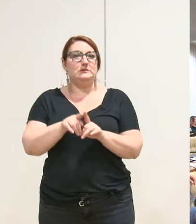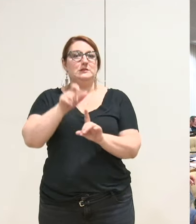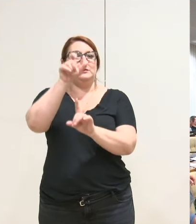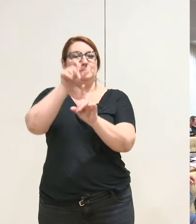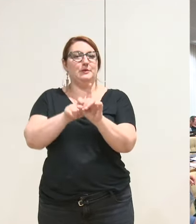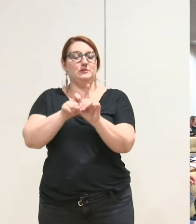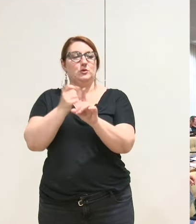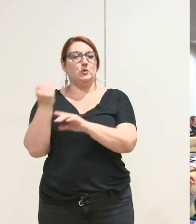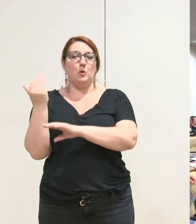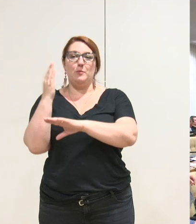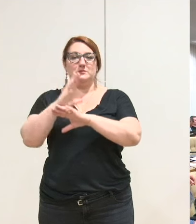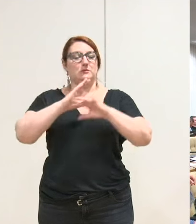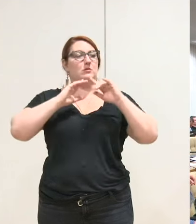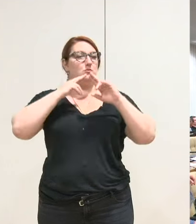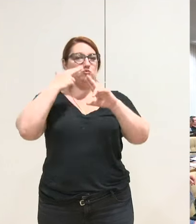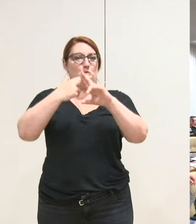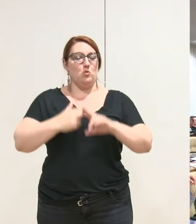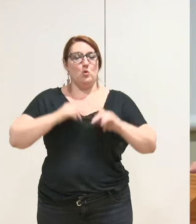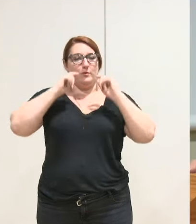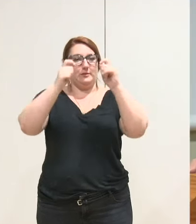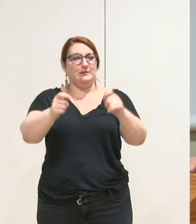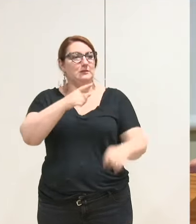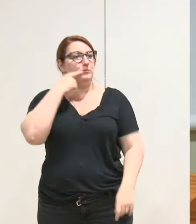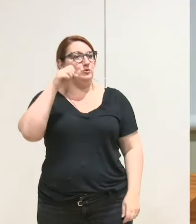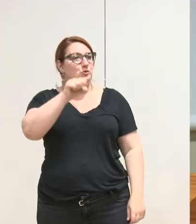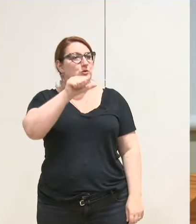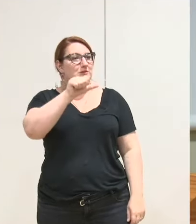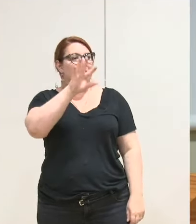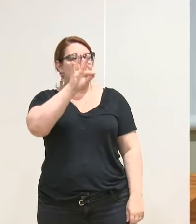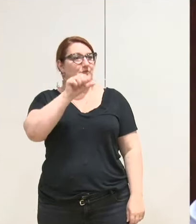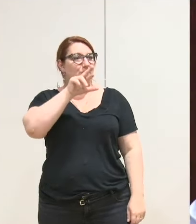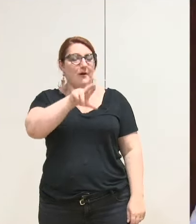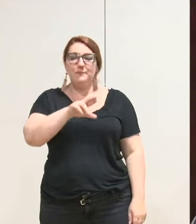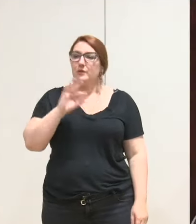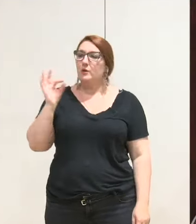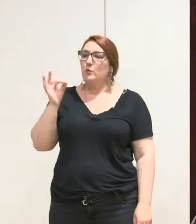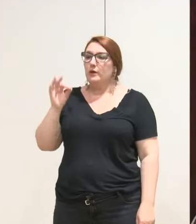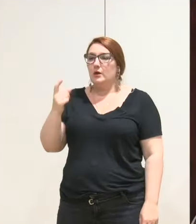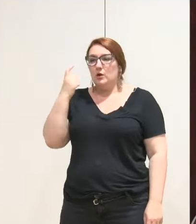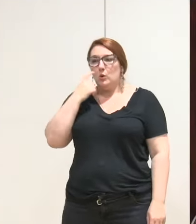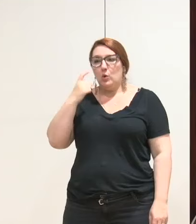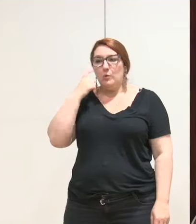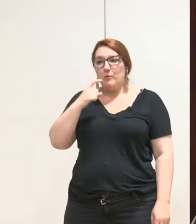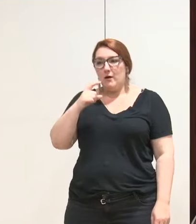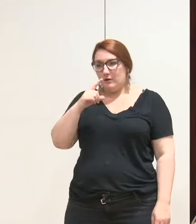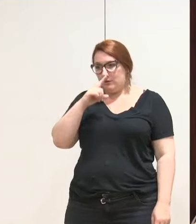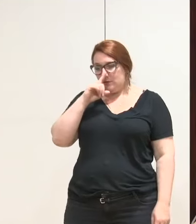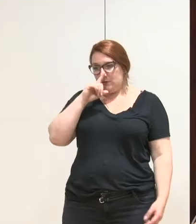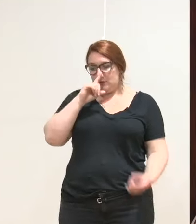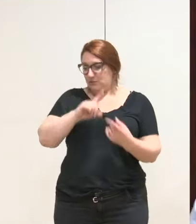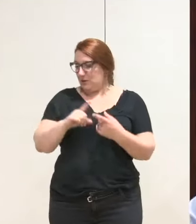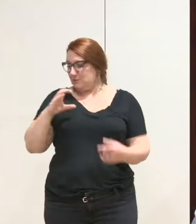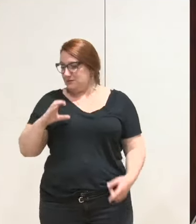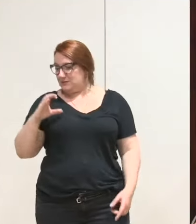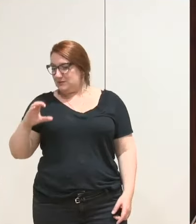nos représentants au sein de cette régie monsieur Safar oui c'est une simple remarque à la suite de la ccspl qui est plus